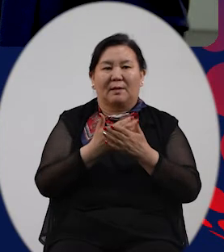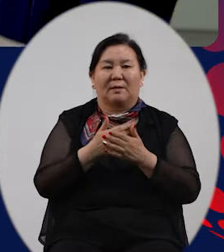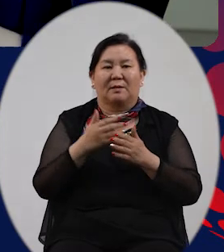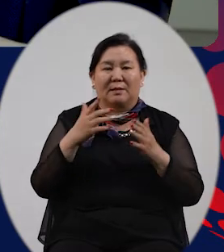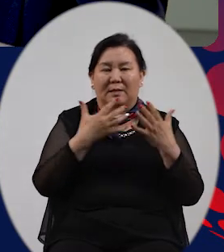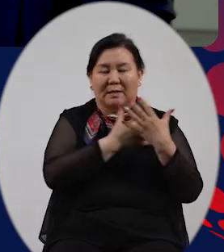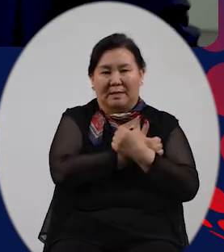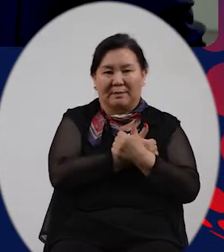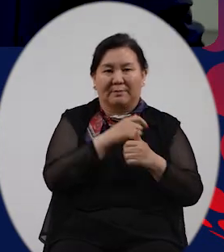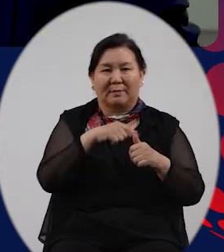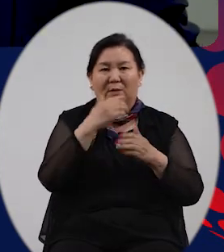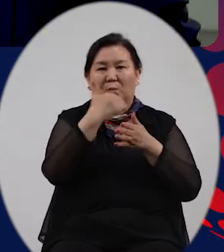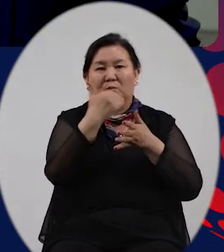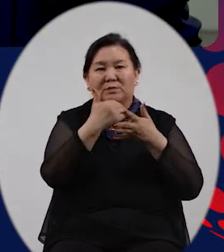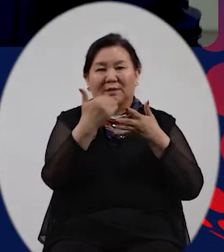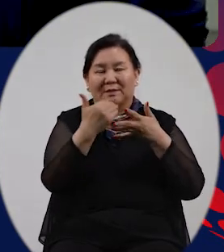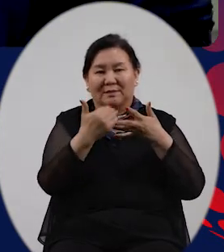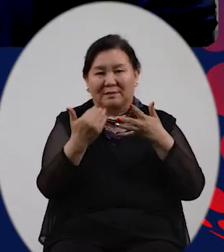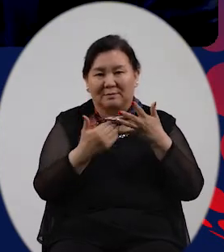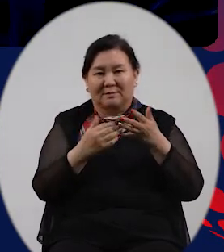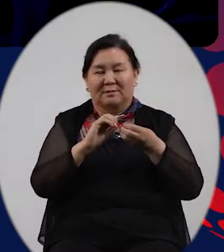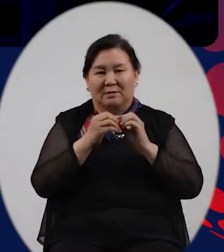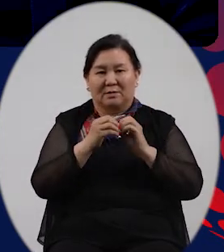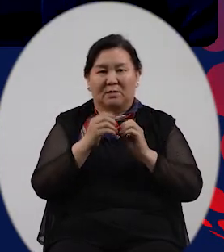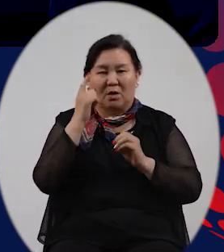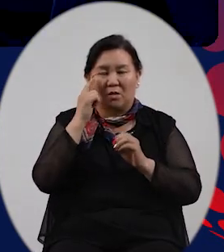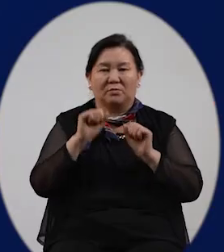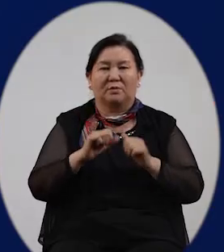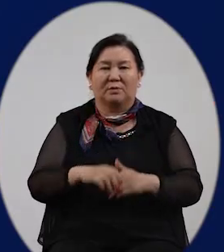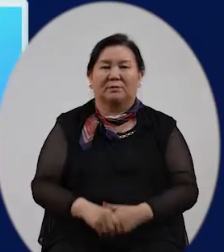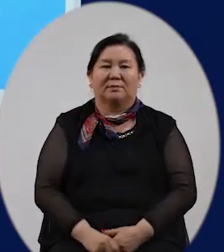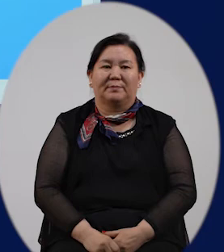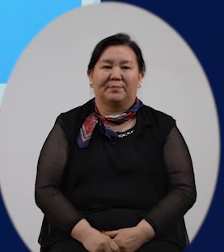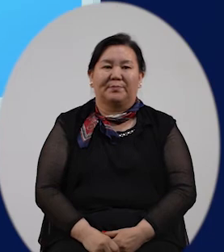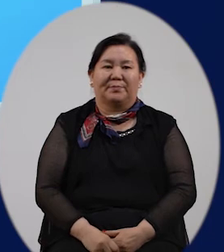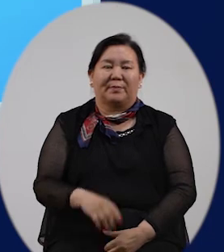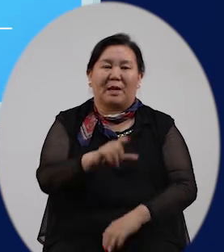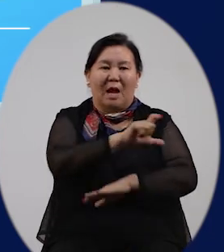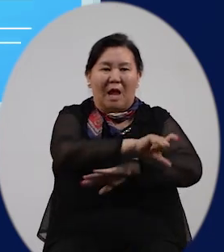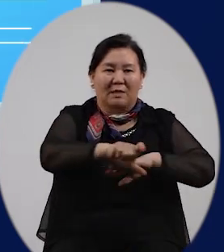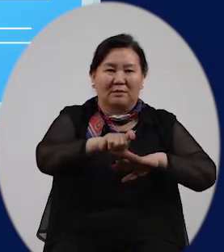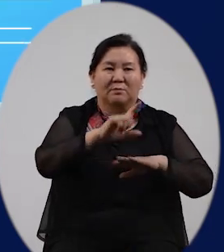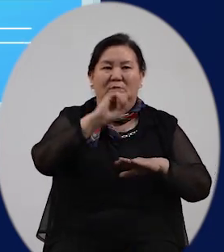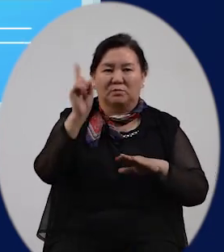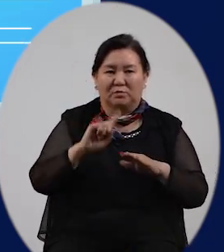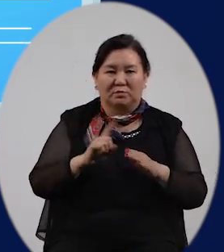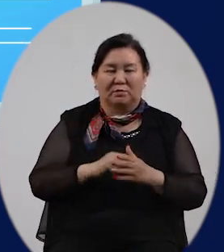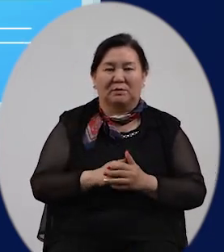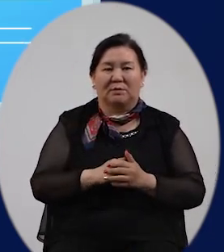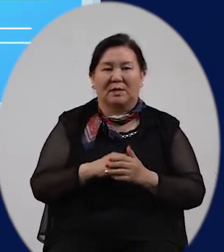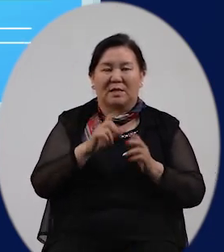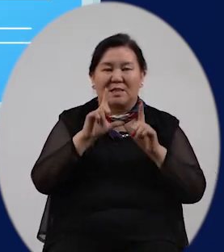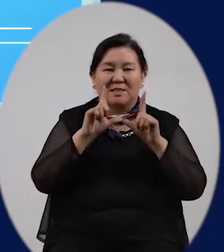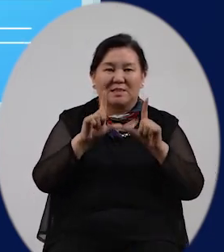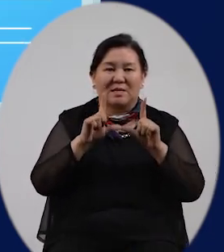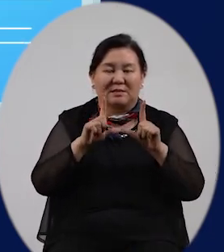гэрээ бол эдгээр үе шатын дагуу бол хийх нэ гэж хэдүүлээ ойлгож болно. Экспортын зөвшөөрөл. Лиценз